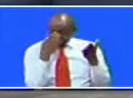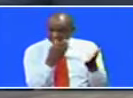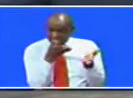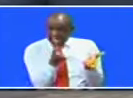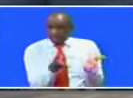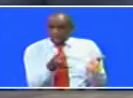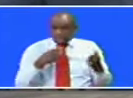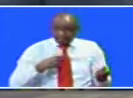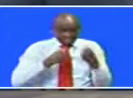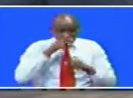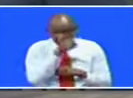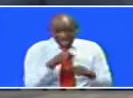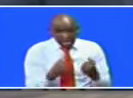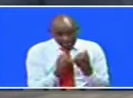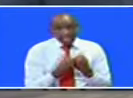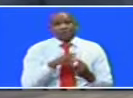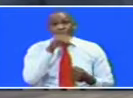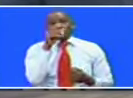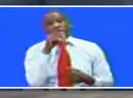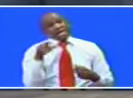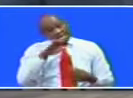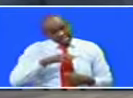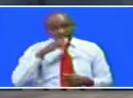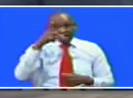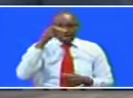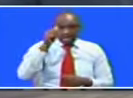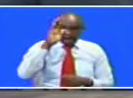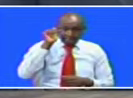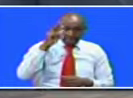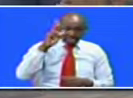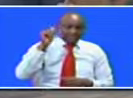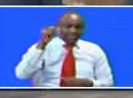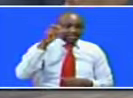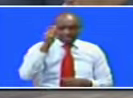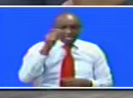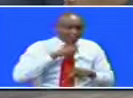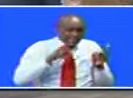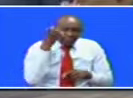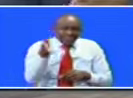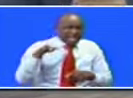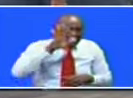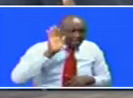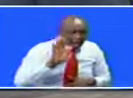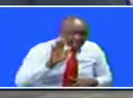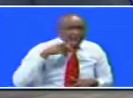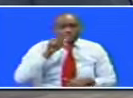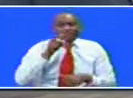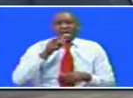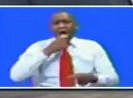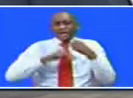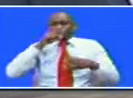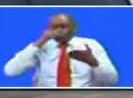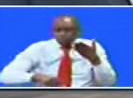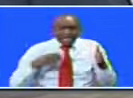kuna shughuli kama hiyo nyingine ambayo imepatikana katika maeneo ya Kabarnet pale. Lakini kwa upande wa huko kwenu, je, ni hatua gani zimeweza kuchukuliwa?